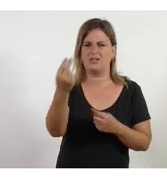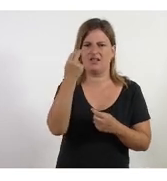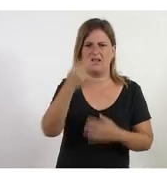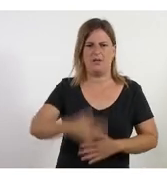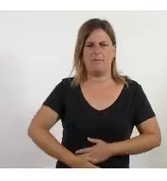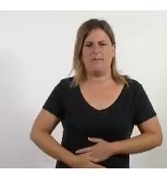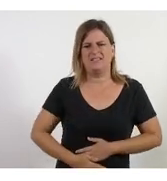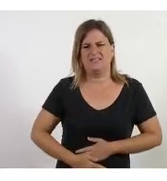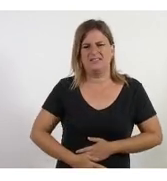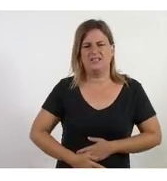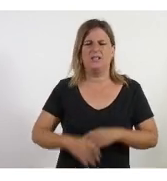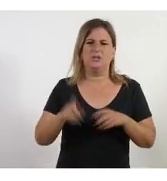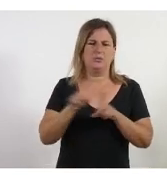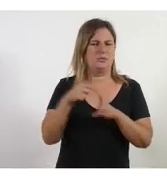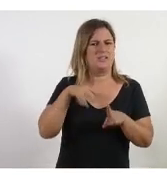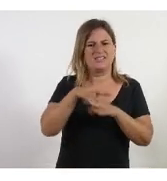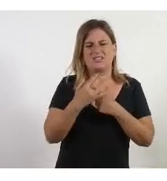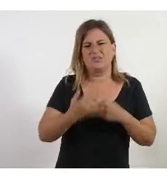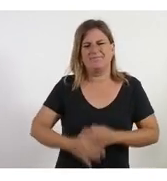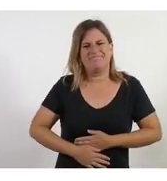a la panxa. Aquesta situació a mi